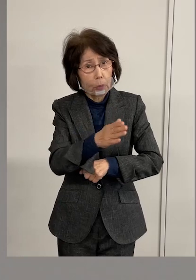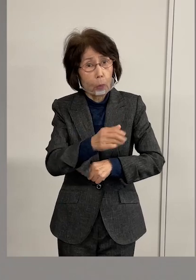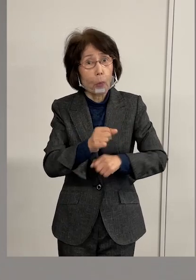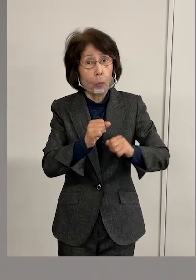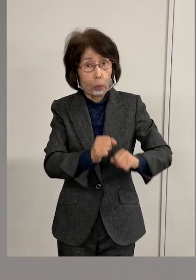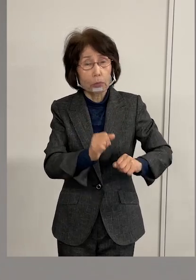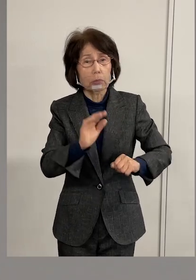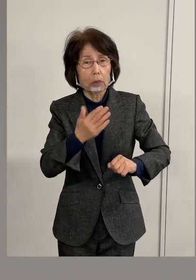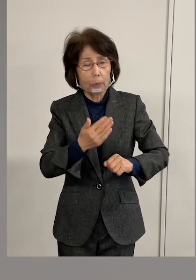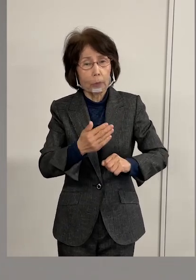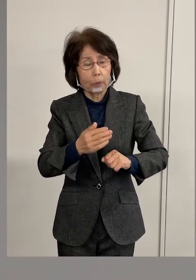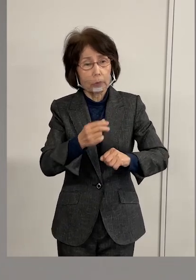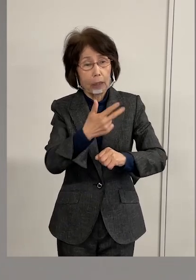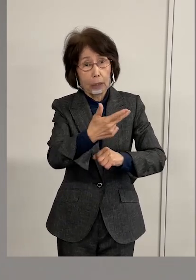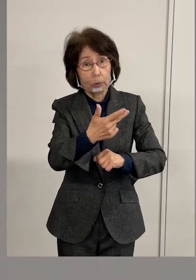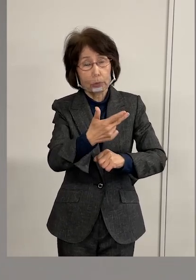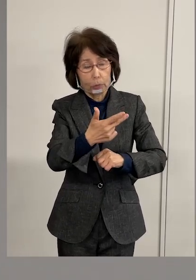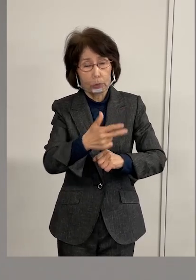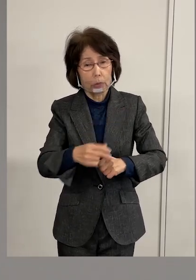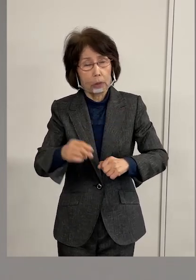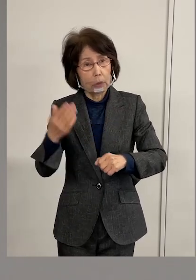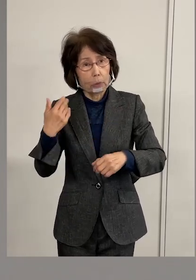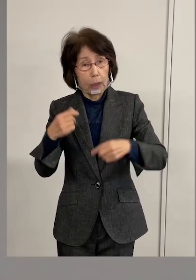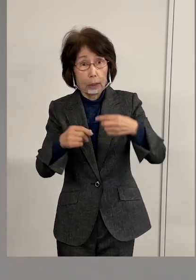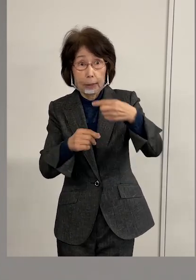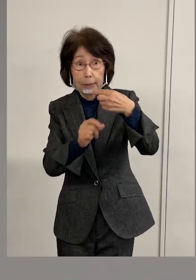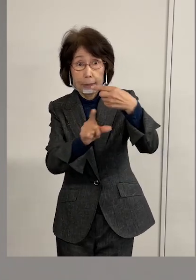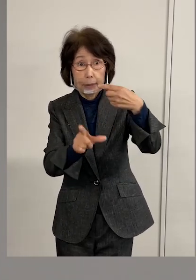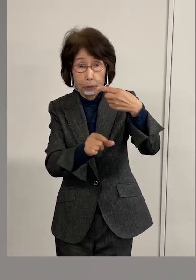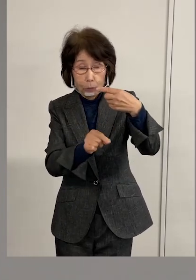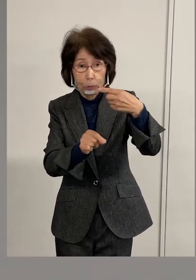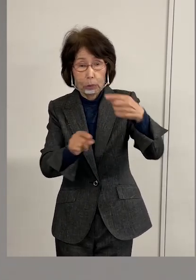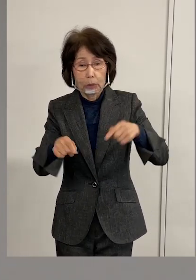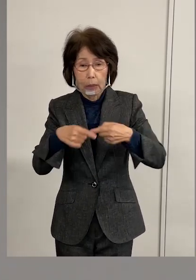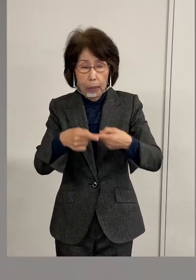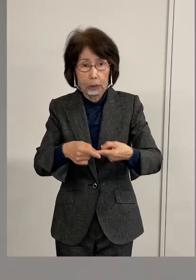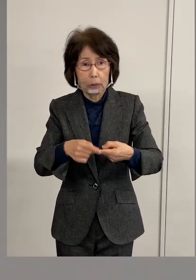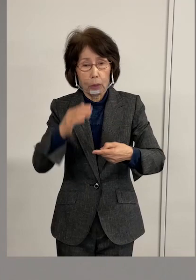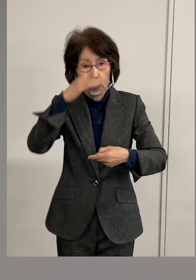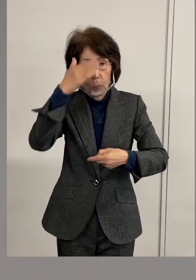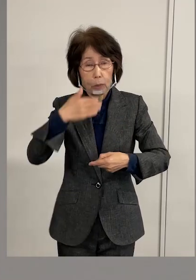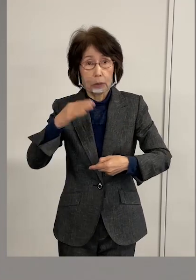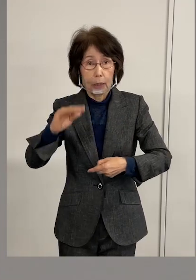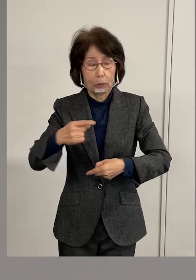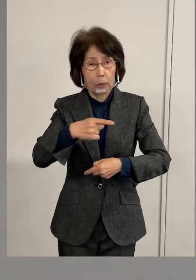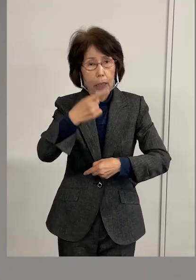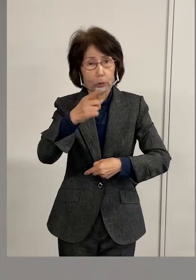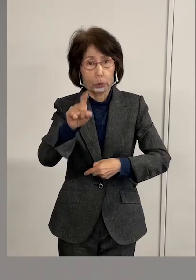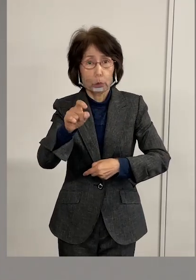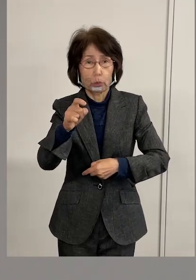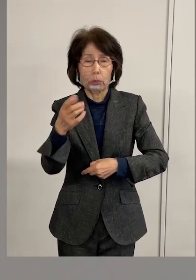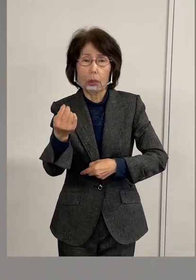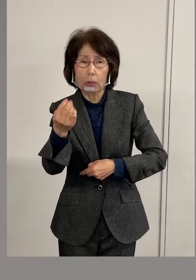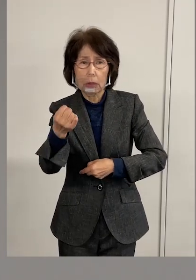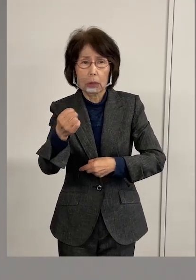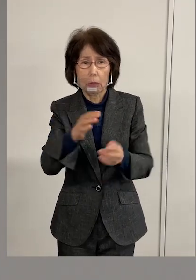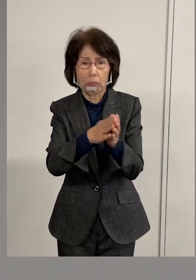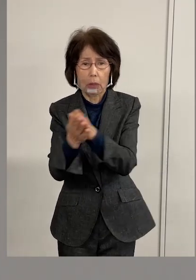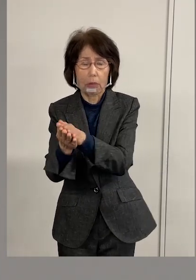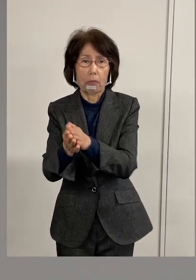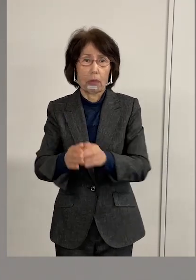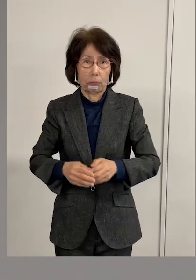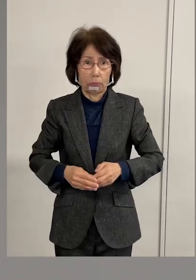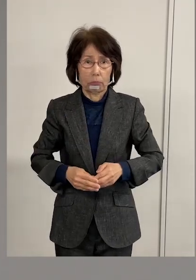と、先ほど1月に入って、高知県内で言うと110人以上亡くなりになってるんですけれ